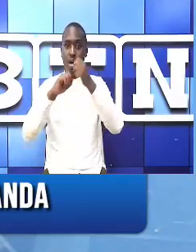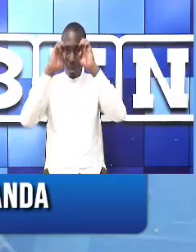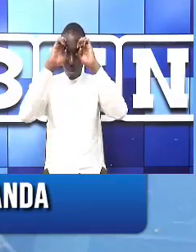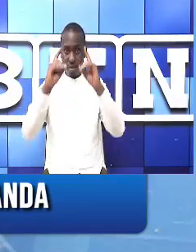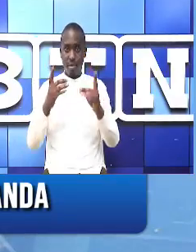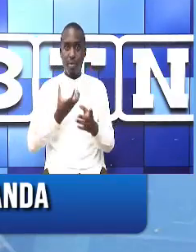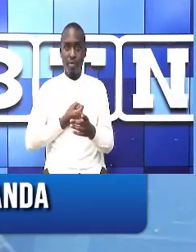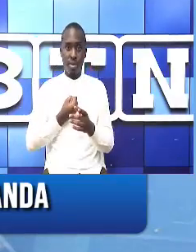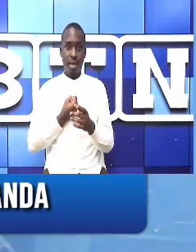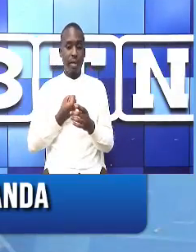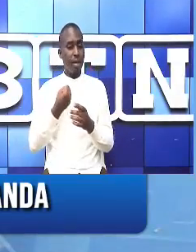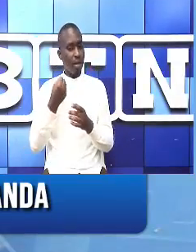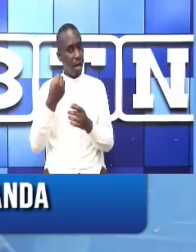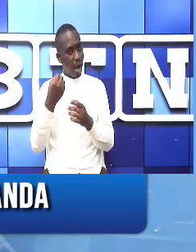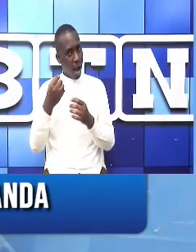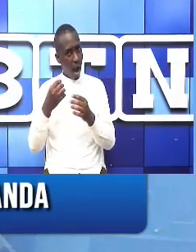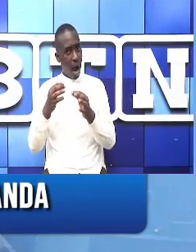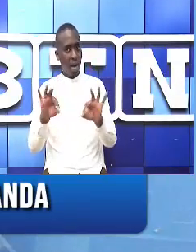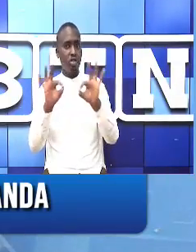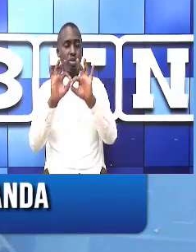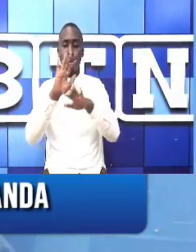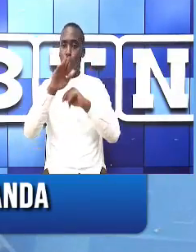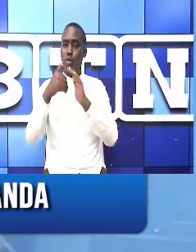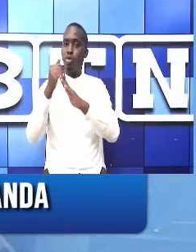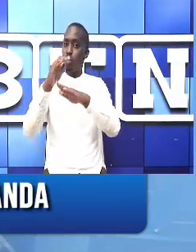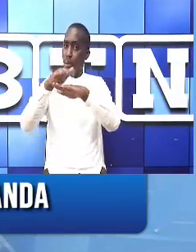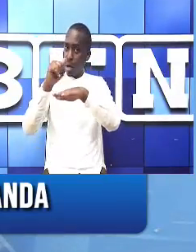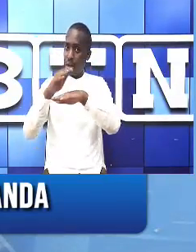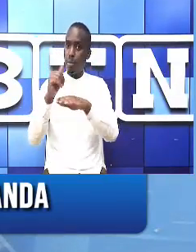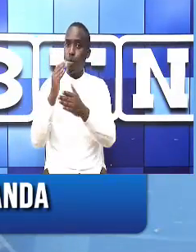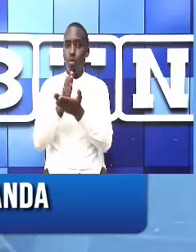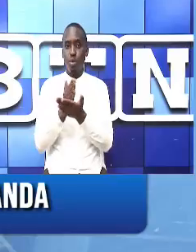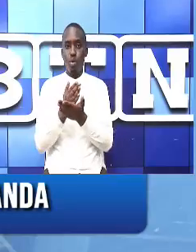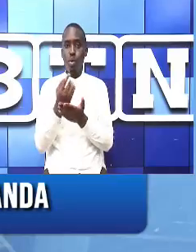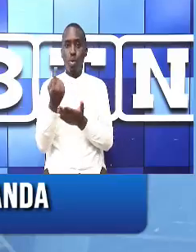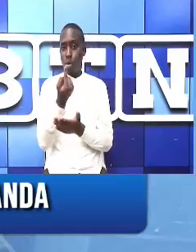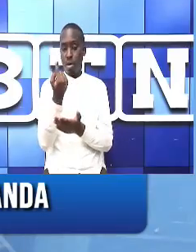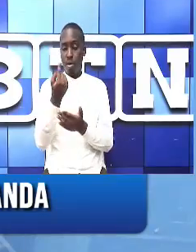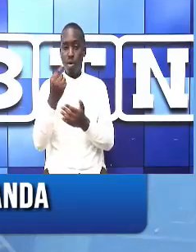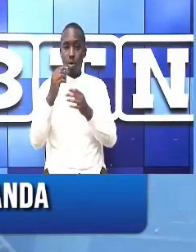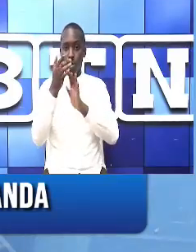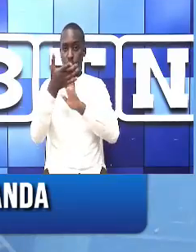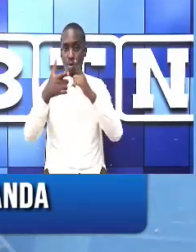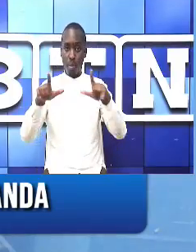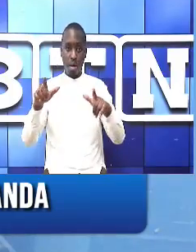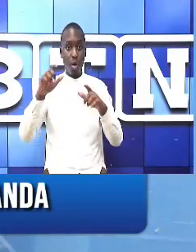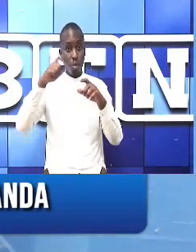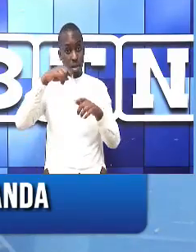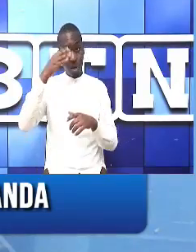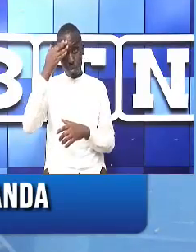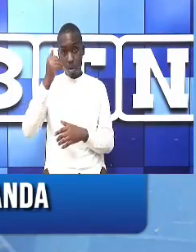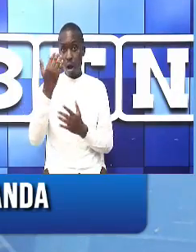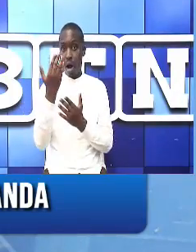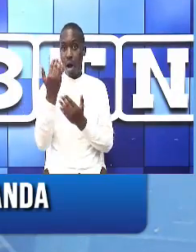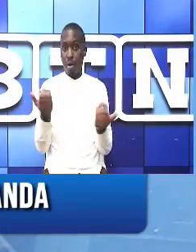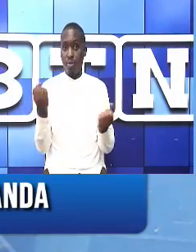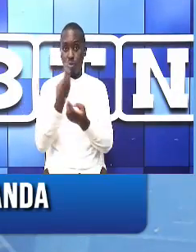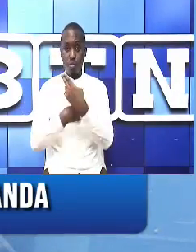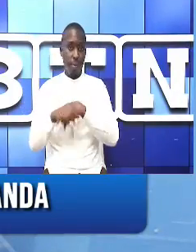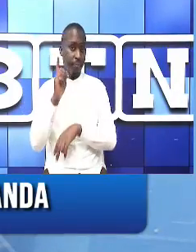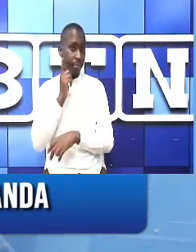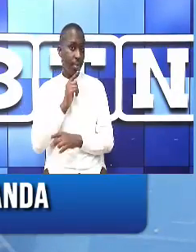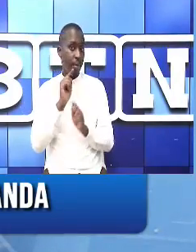bufite ireme bose turabahamagara yuko usibye n'ururimi rw'amarenga tuvuga ko rukeneye kugira ngo abana bafite ubumuga bwo kutumva